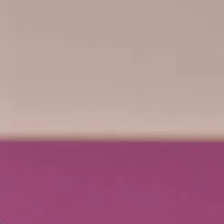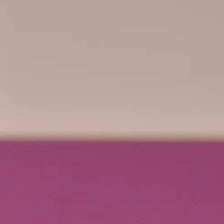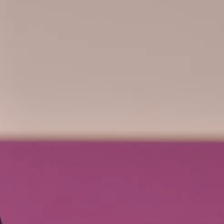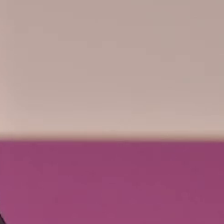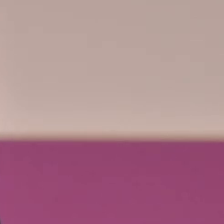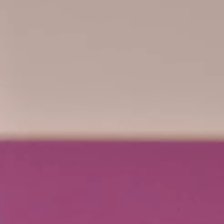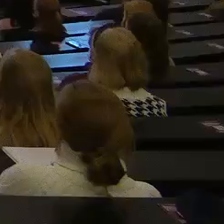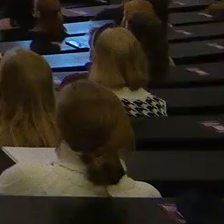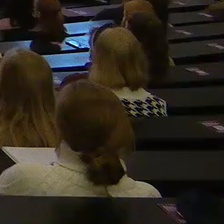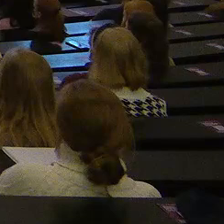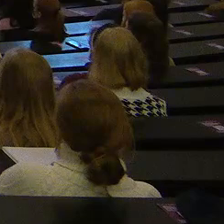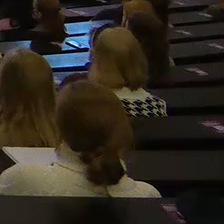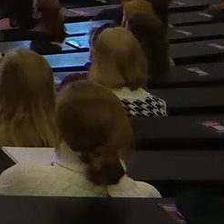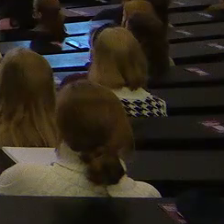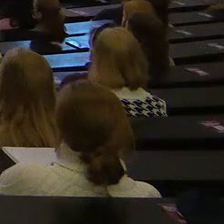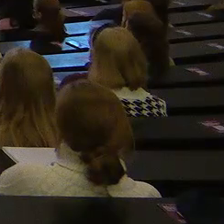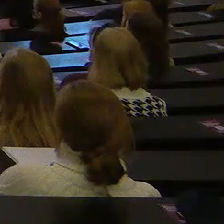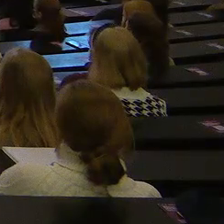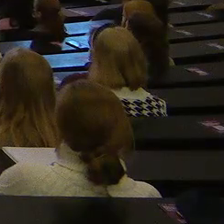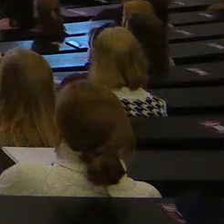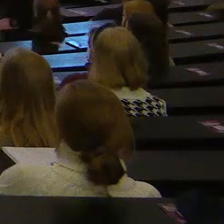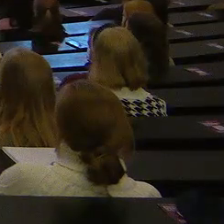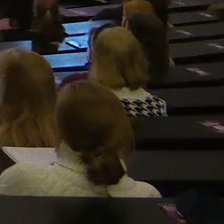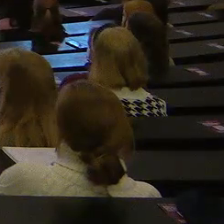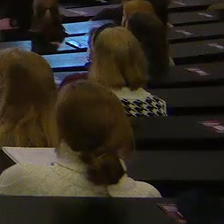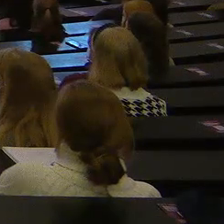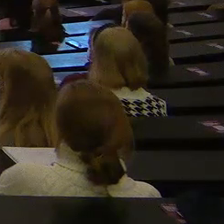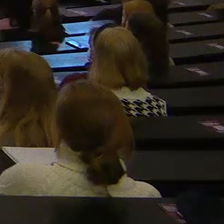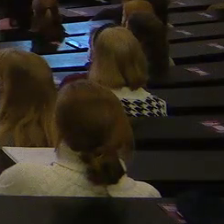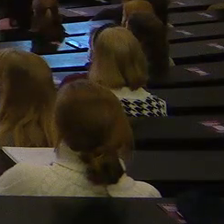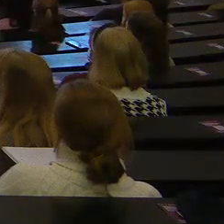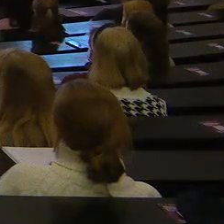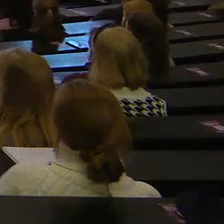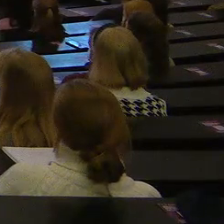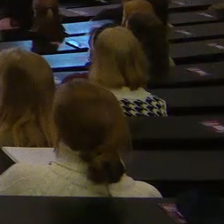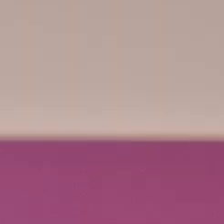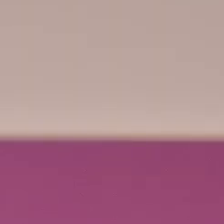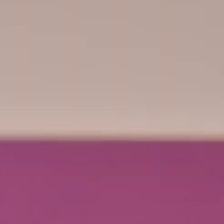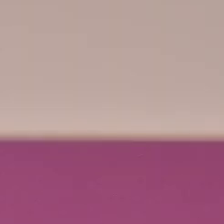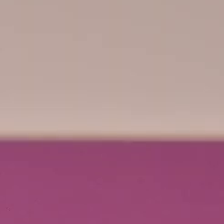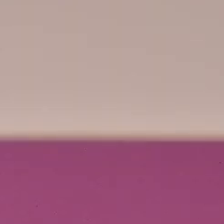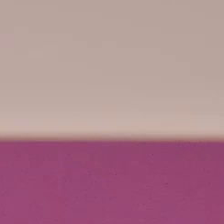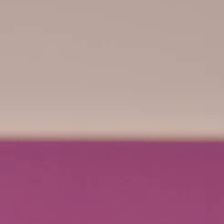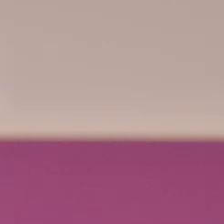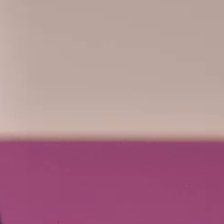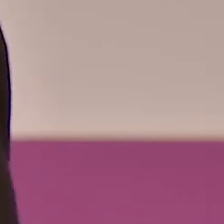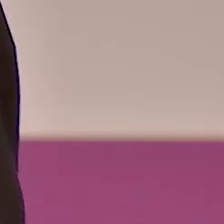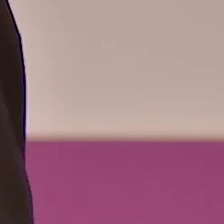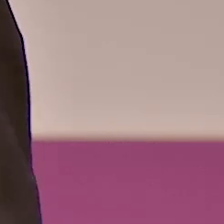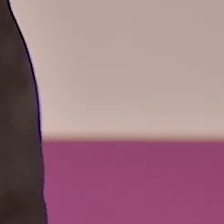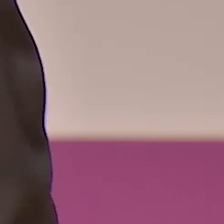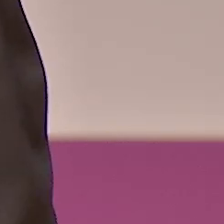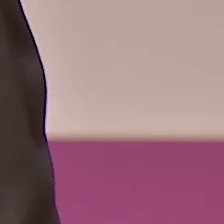Band. Auch Sie wollen irgendwann mit Ihrem Studium fertig sein und irgendwo auf dieser Welt einen Job anfangen. Und dafür brauchen wir natürlich dann immer